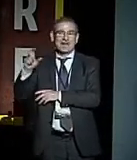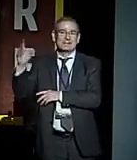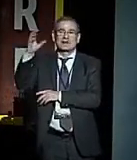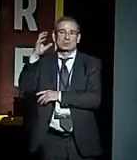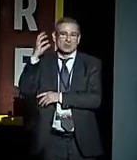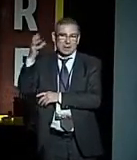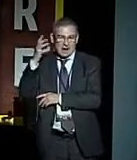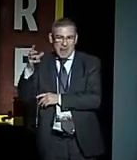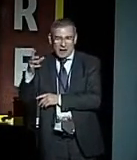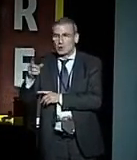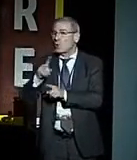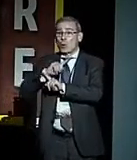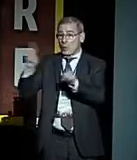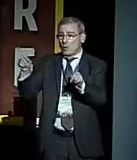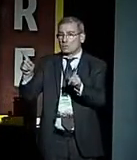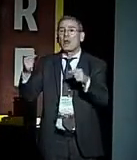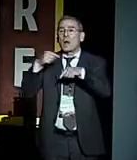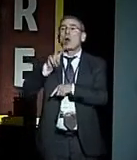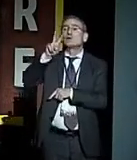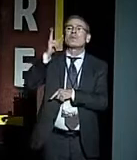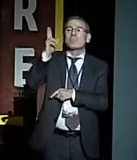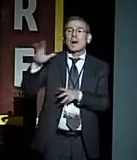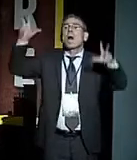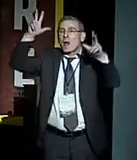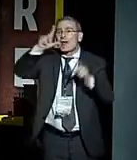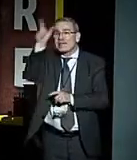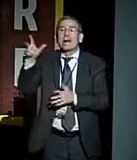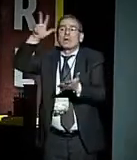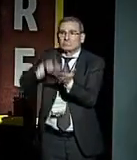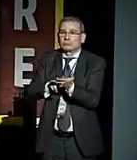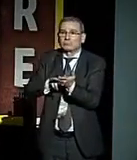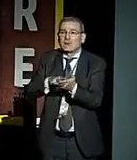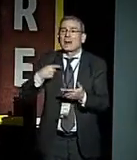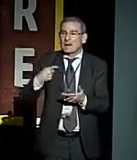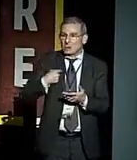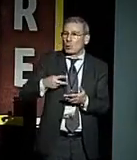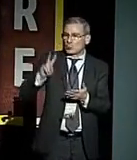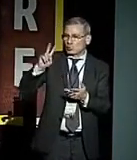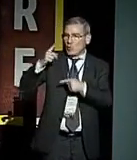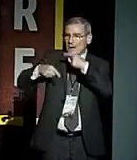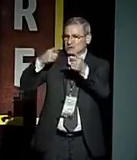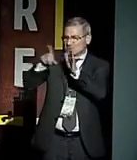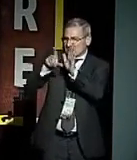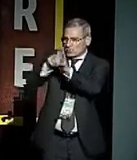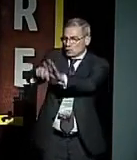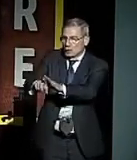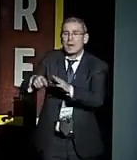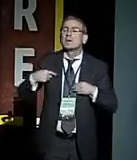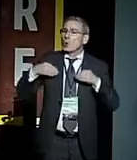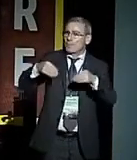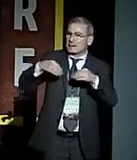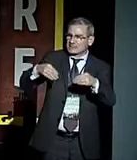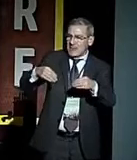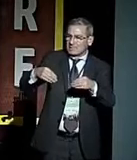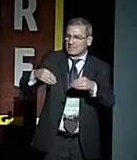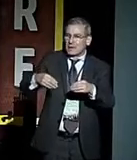li rinnova il 2 febbraio. Io sono parlamentare della Repubblica da due legislature. In entrambi le legislature ero presente quando sono